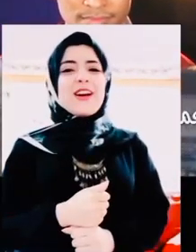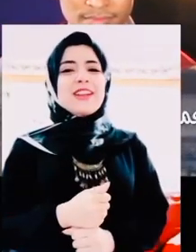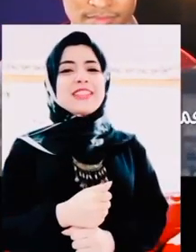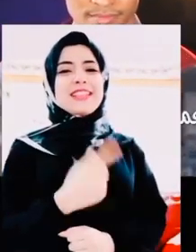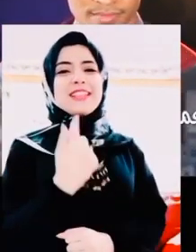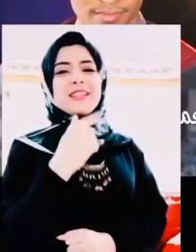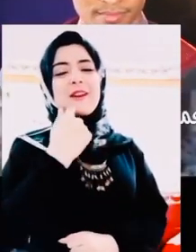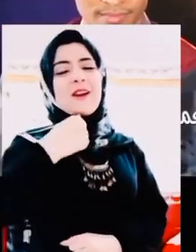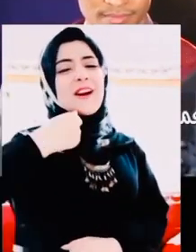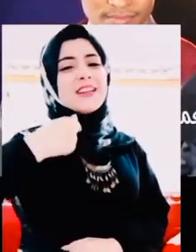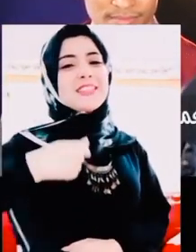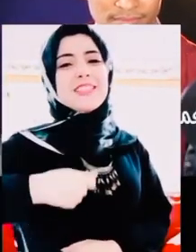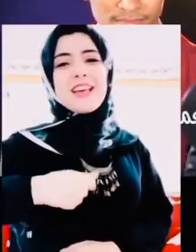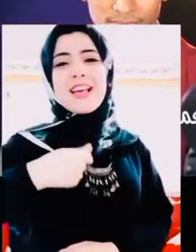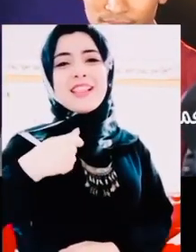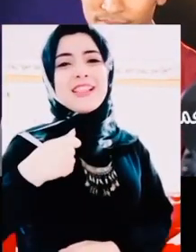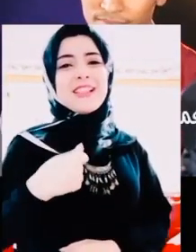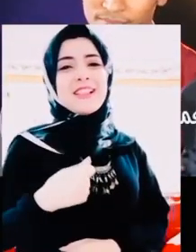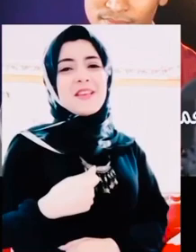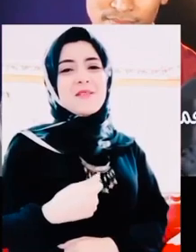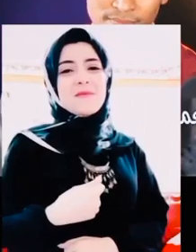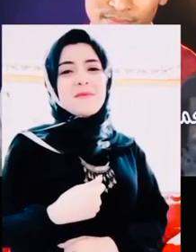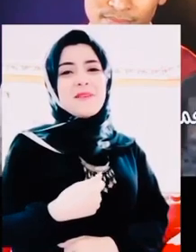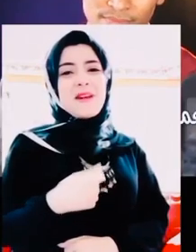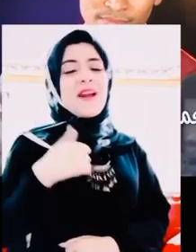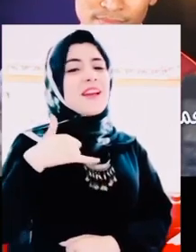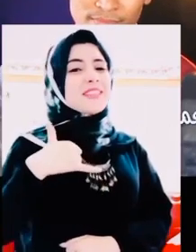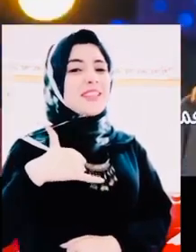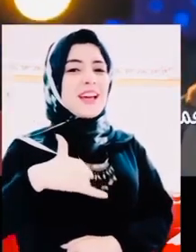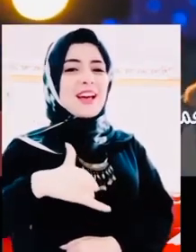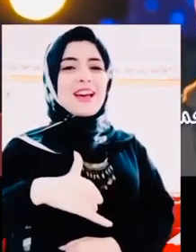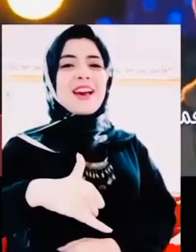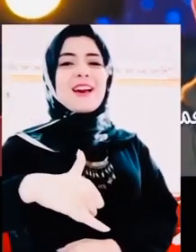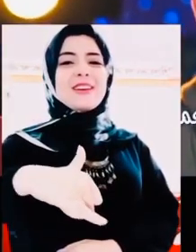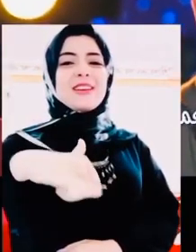مولاي صل وسلم